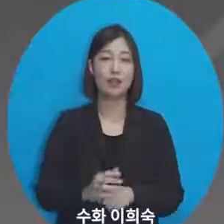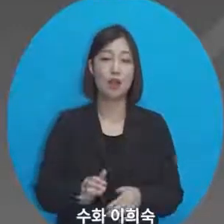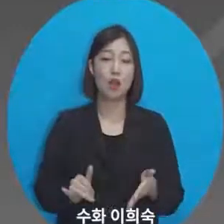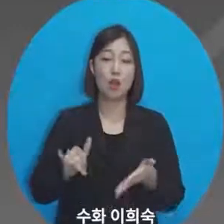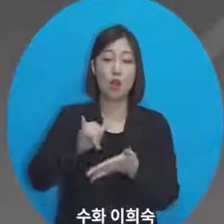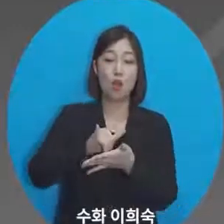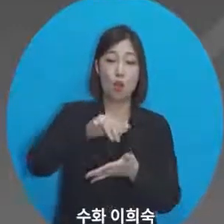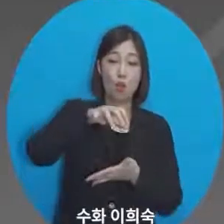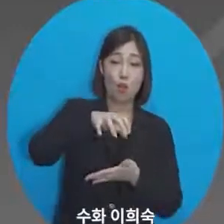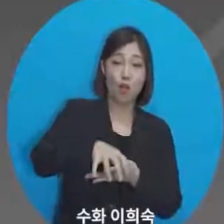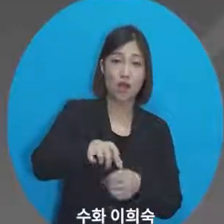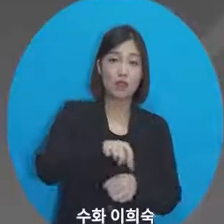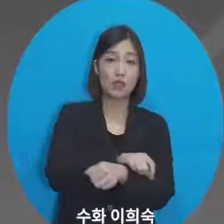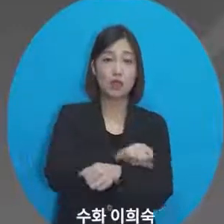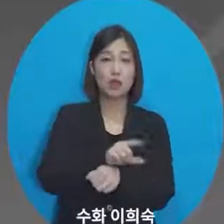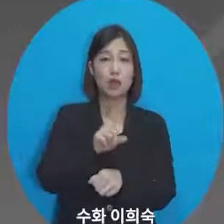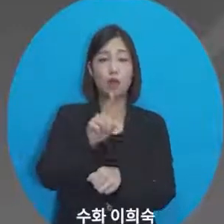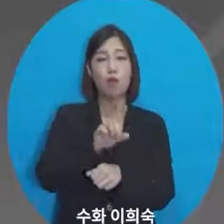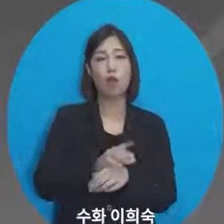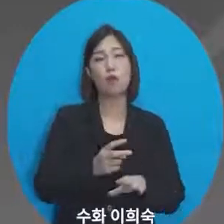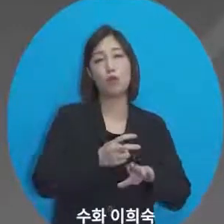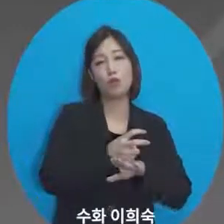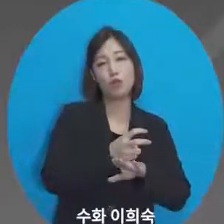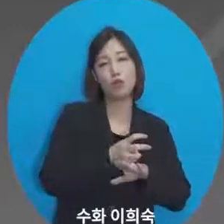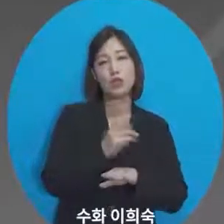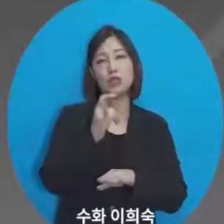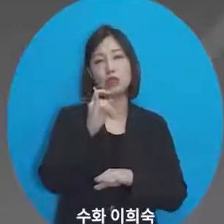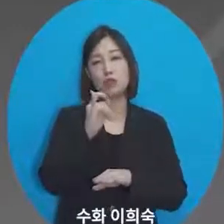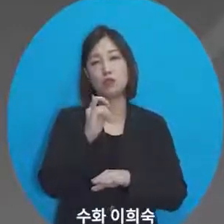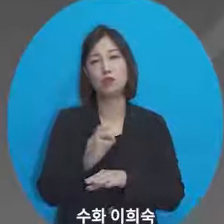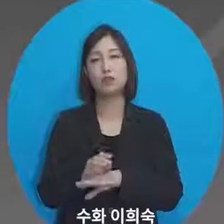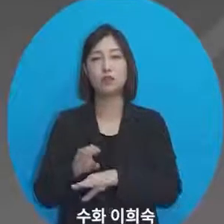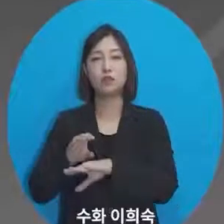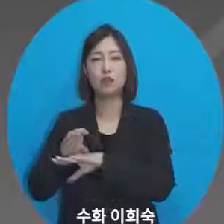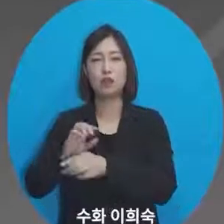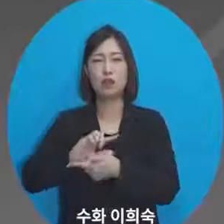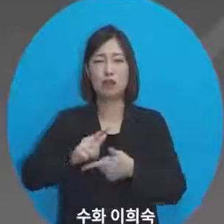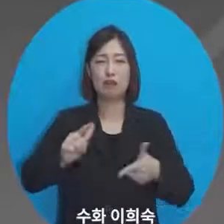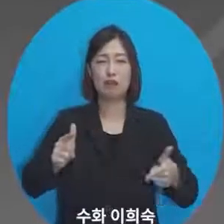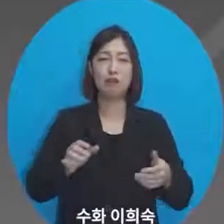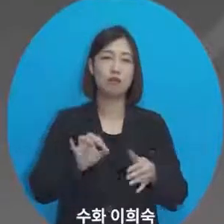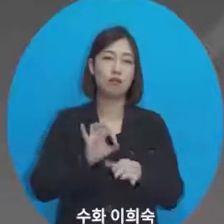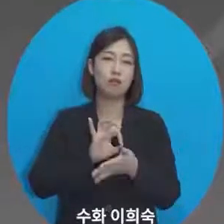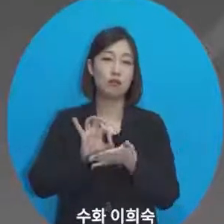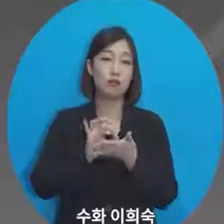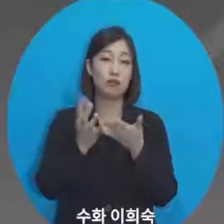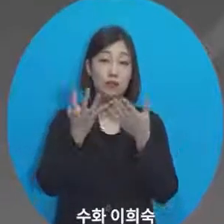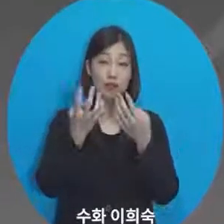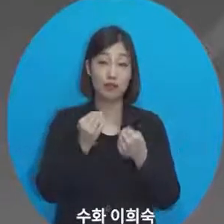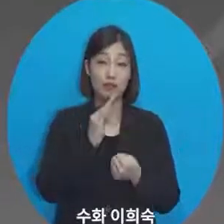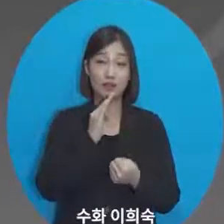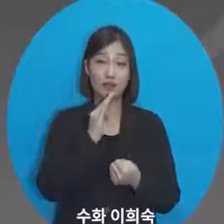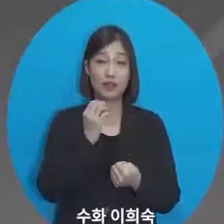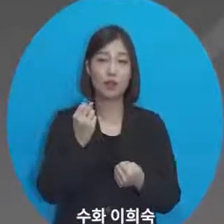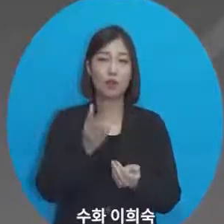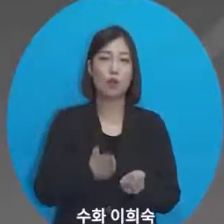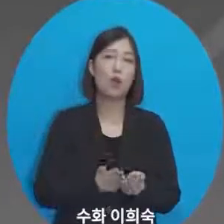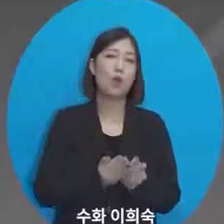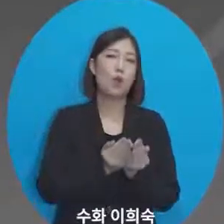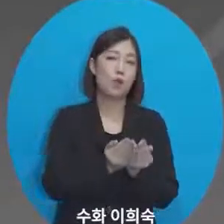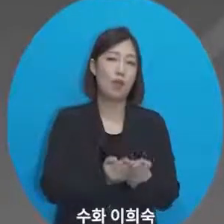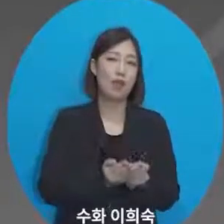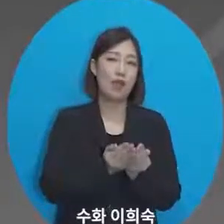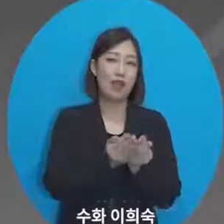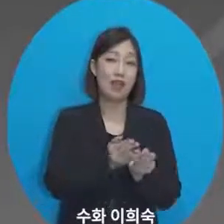특성상 버스, 택시, 자가용, 그 다음에 이 공항은 특이하게도 항구랑 연결이 되어 있어서 여객선을